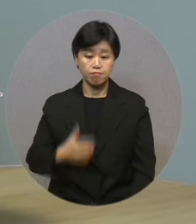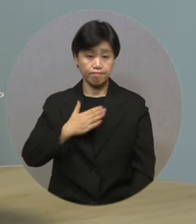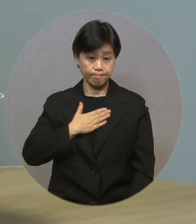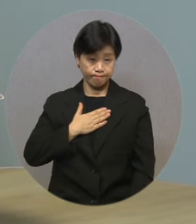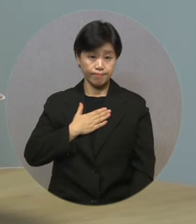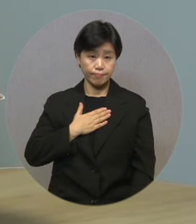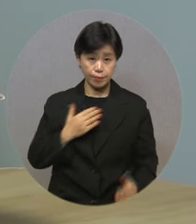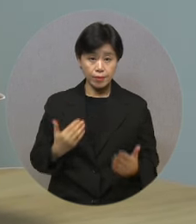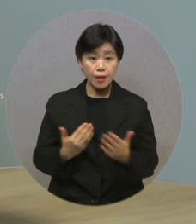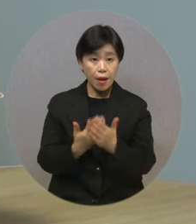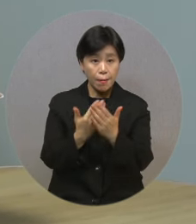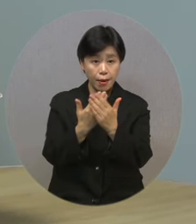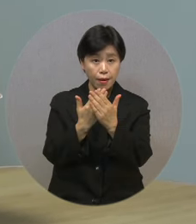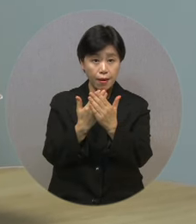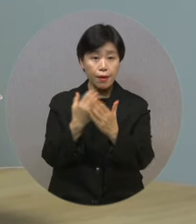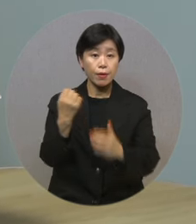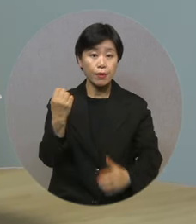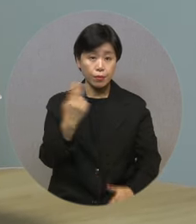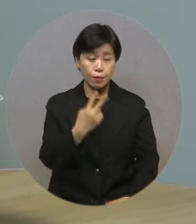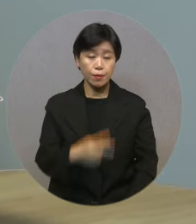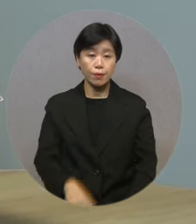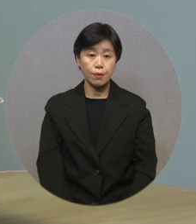자기개발이랑